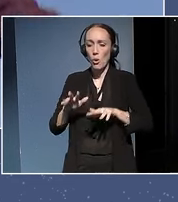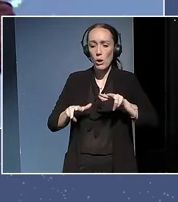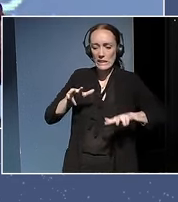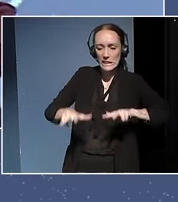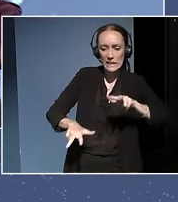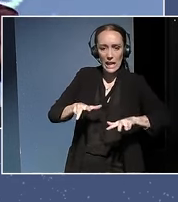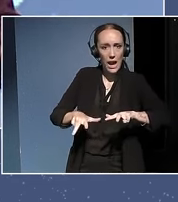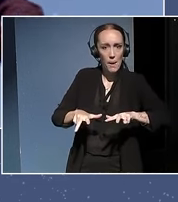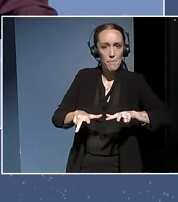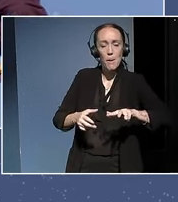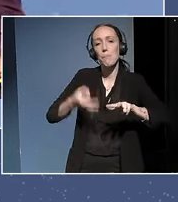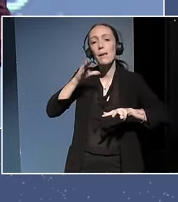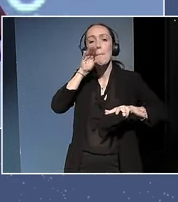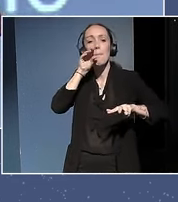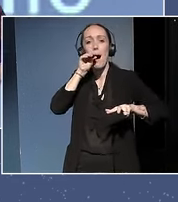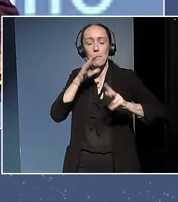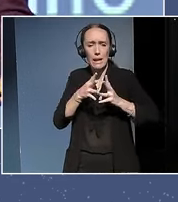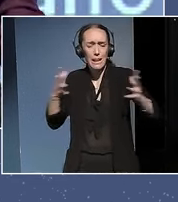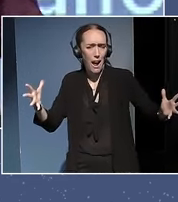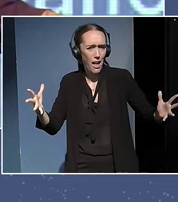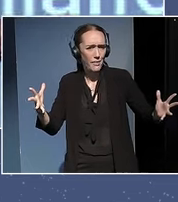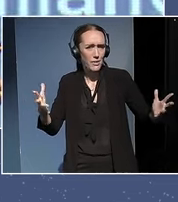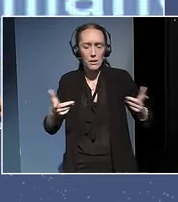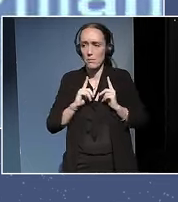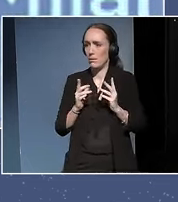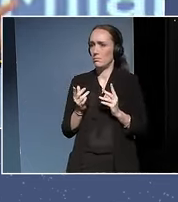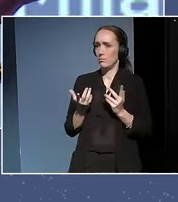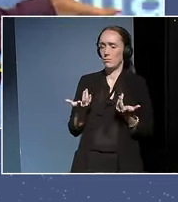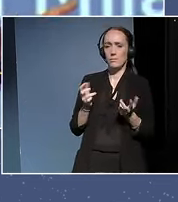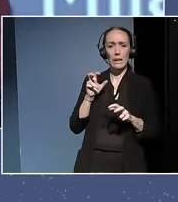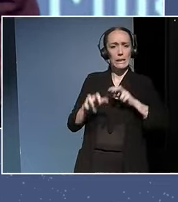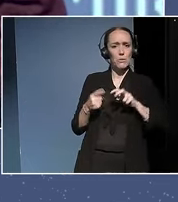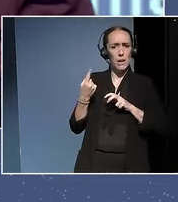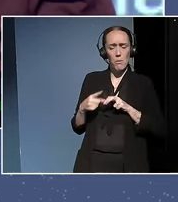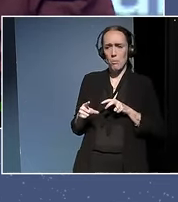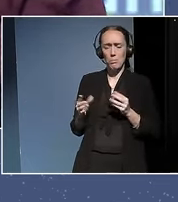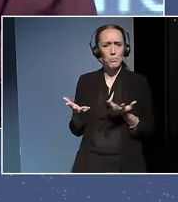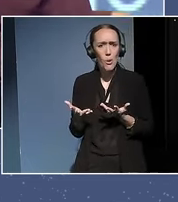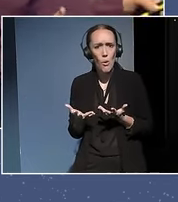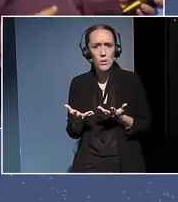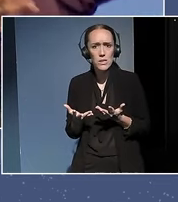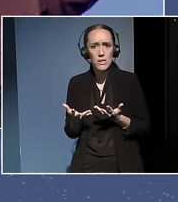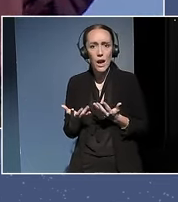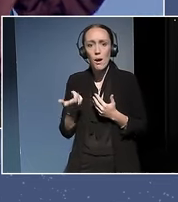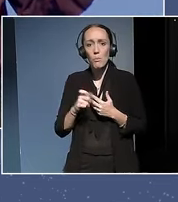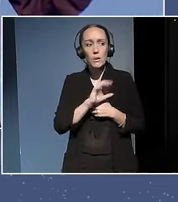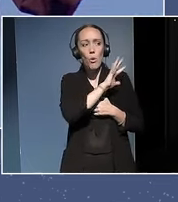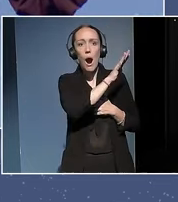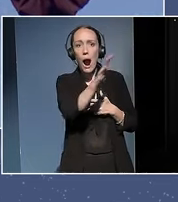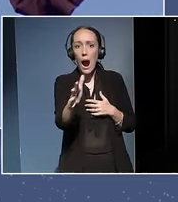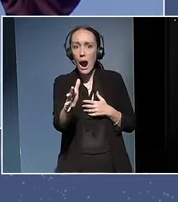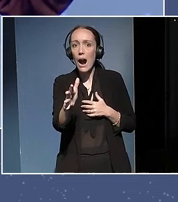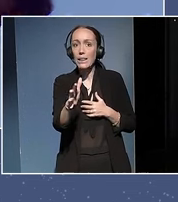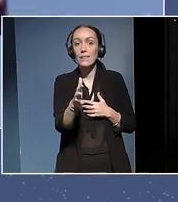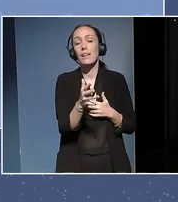piede da papera Ma cos'è sto dinosauro È tutto diverso da tutti gli altri teropodi che sono i bipedi